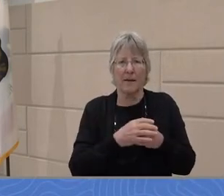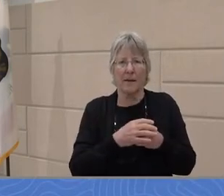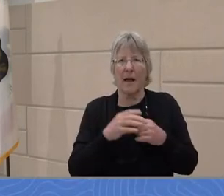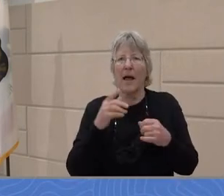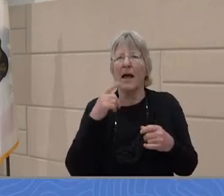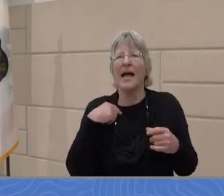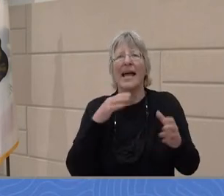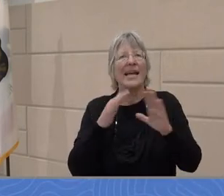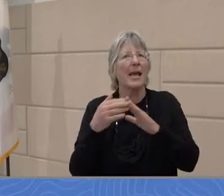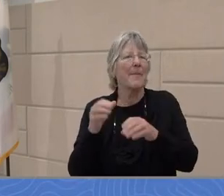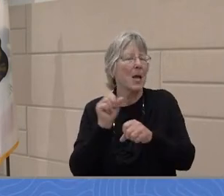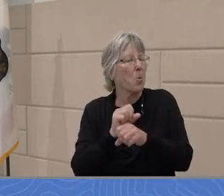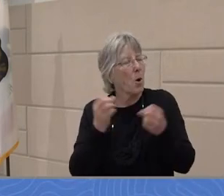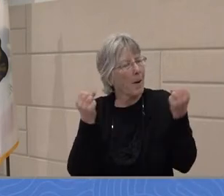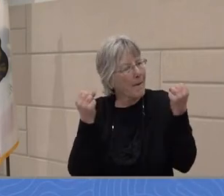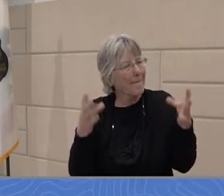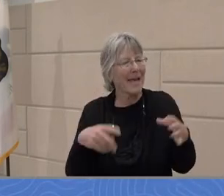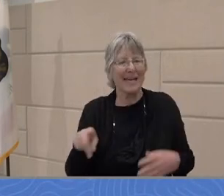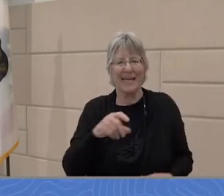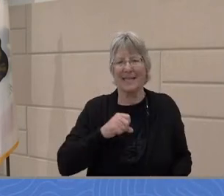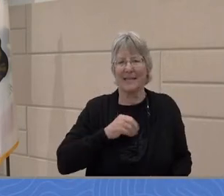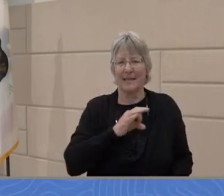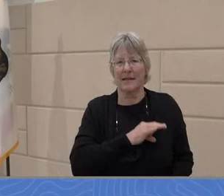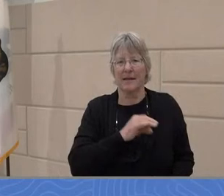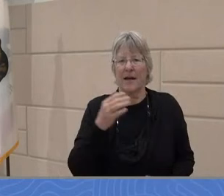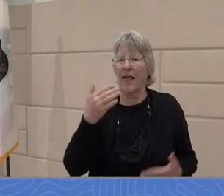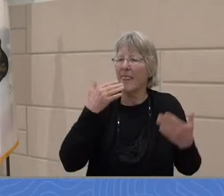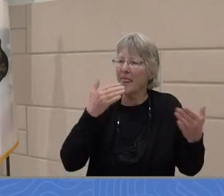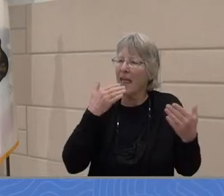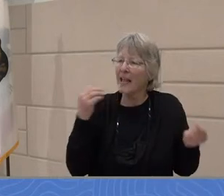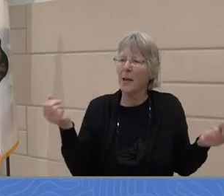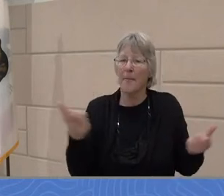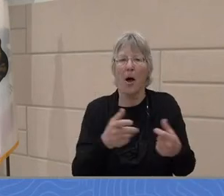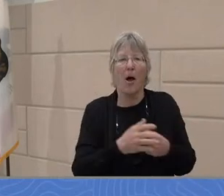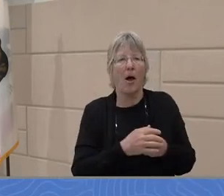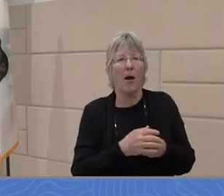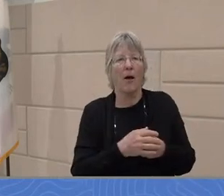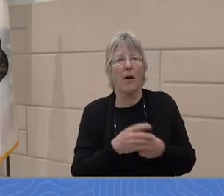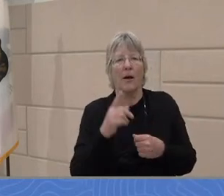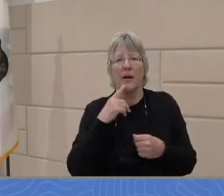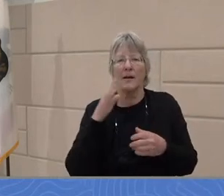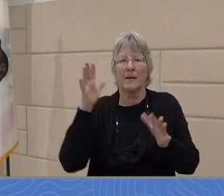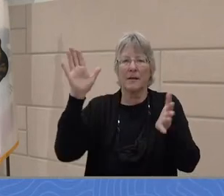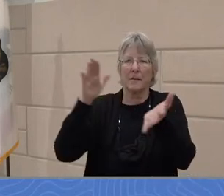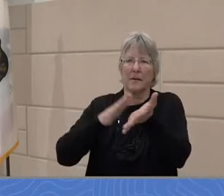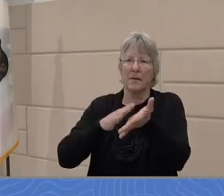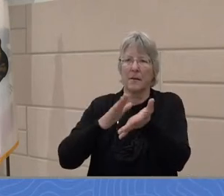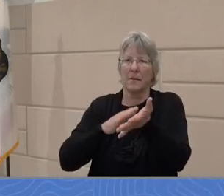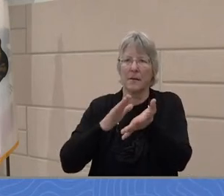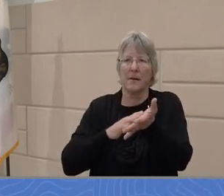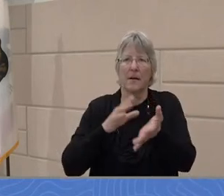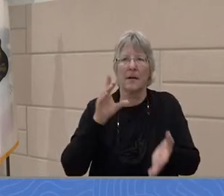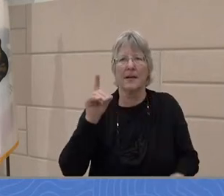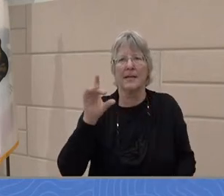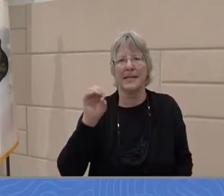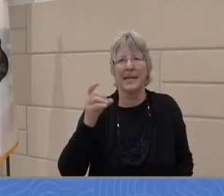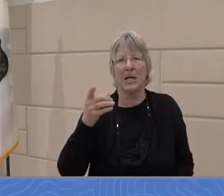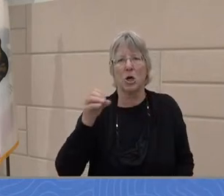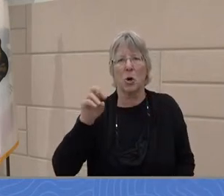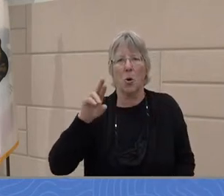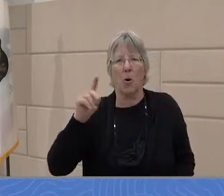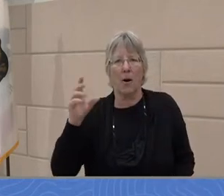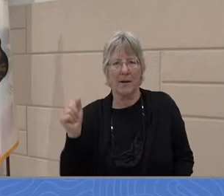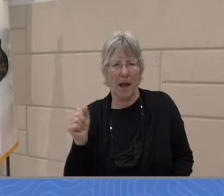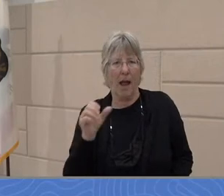ម្រោងកិច្ចការរបស់យើងគឺចង់ធ្វើជាមួយបុគ្គលធ្វើការទាំងអស់ខ្ញុំសូមអរគុណទៅលើបុគ្គលធ្វើការទាំងអស់ហ្នឹងជាមួយនឹង